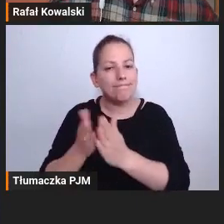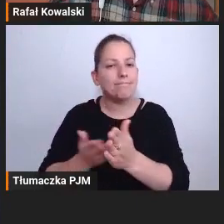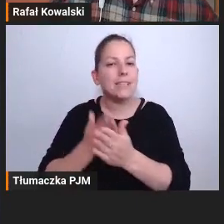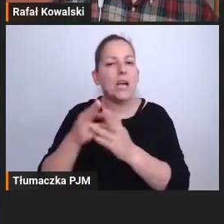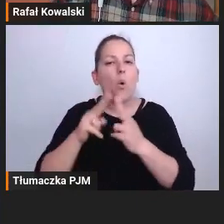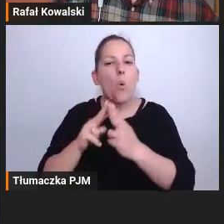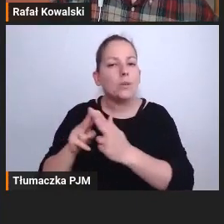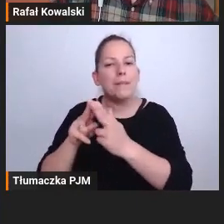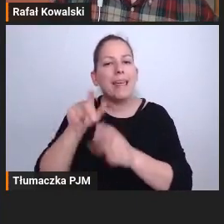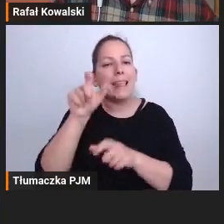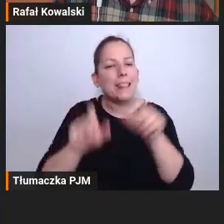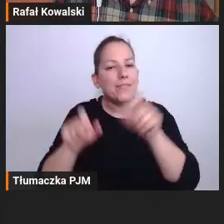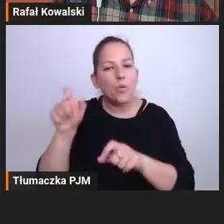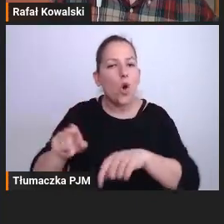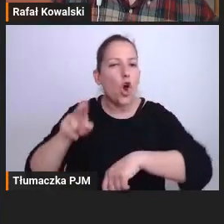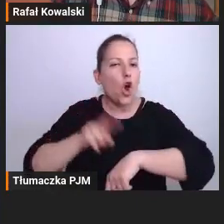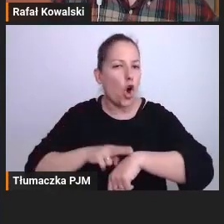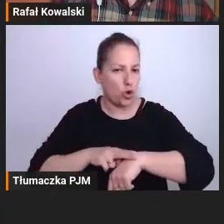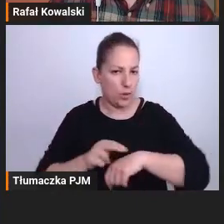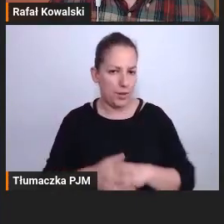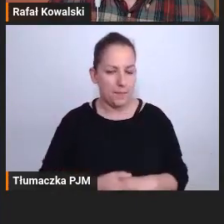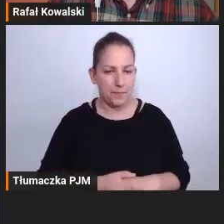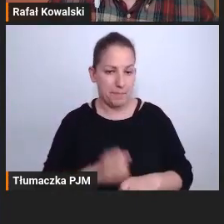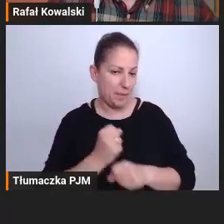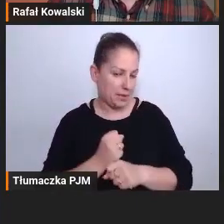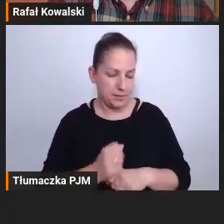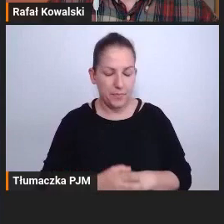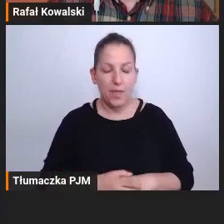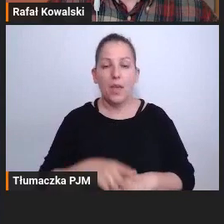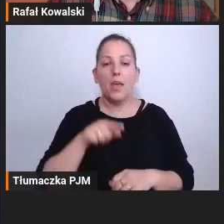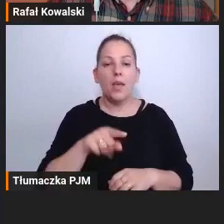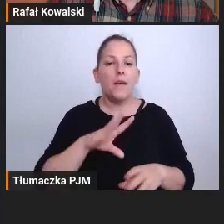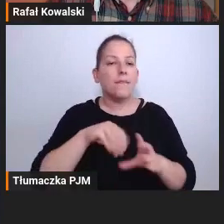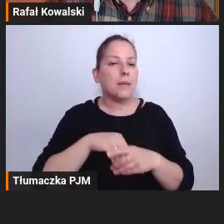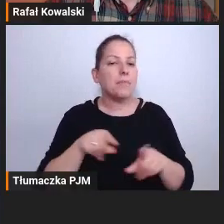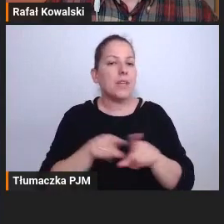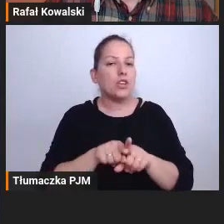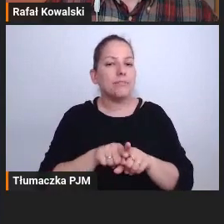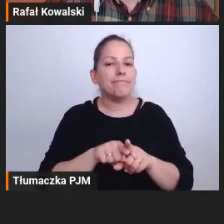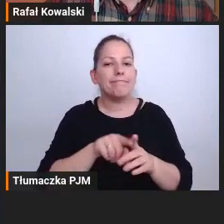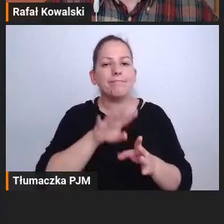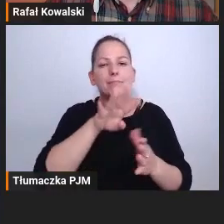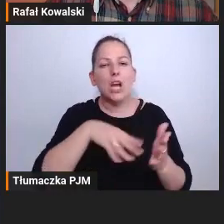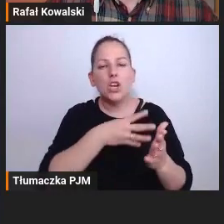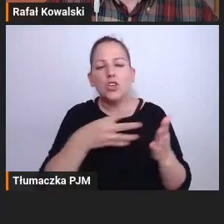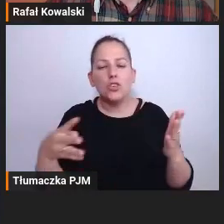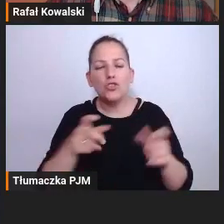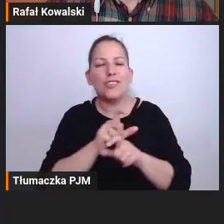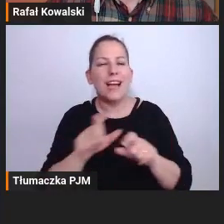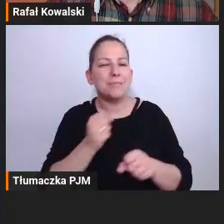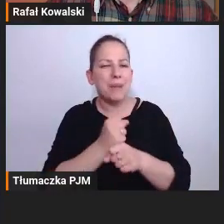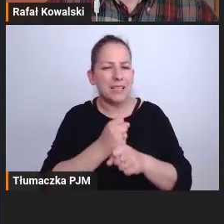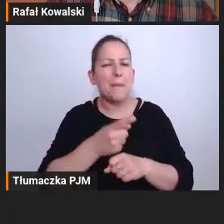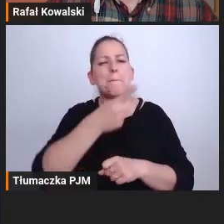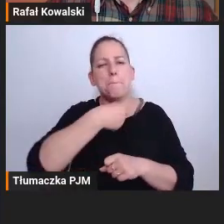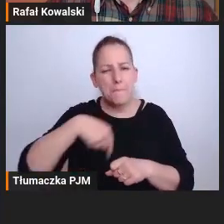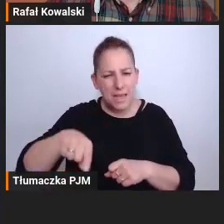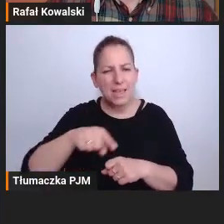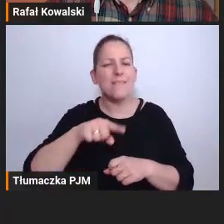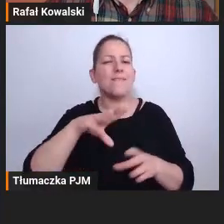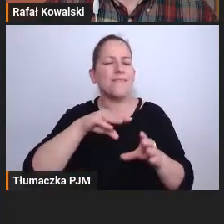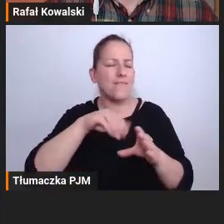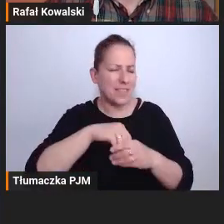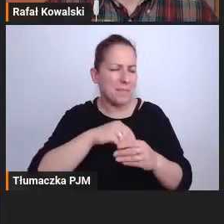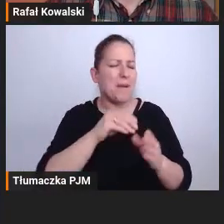ustalenie indywidualnych godzin pracy. Tu też wchodzą w grę rozkłady czasu pracy, które my oczywiście mamy już przewidziane